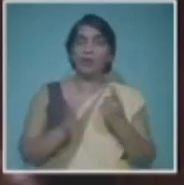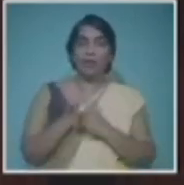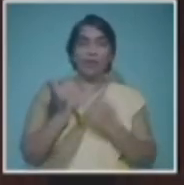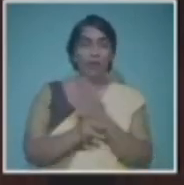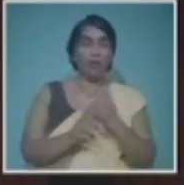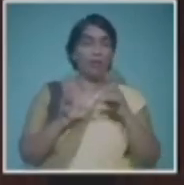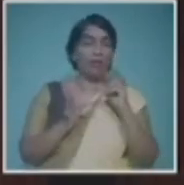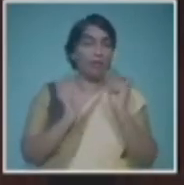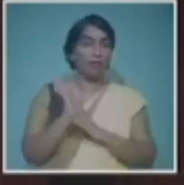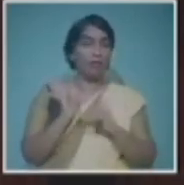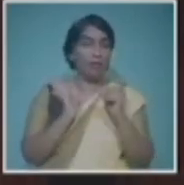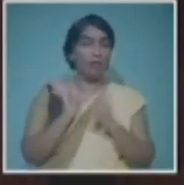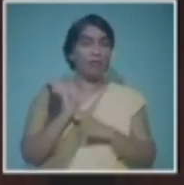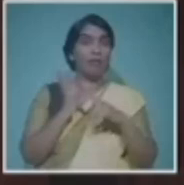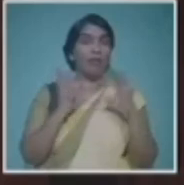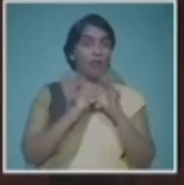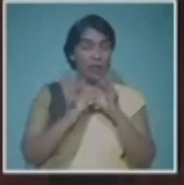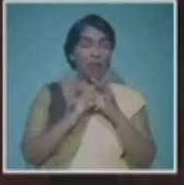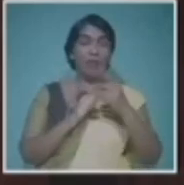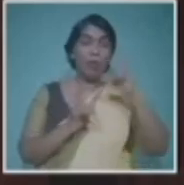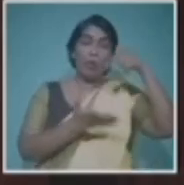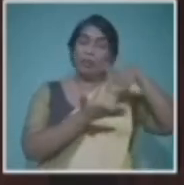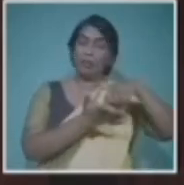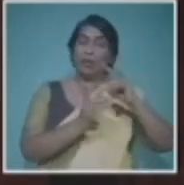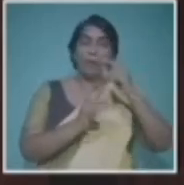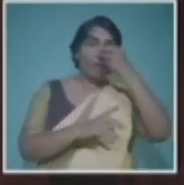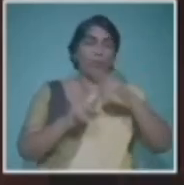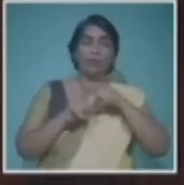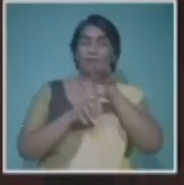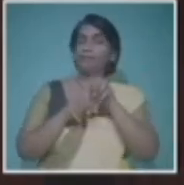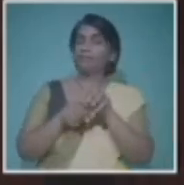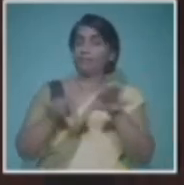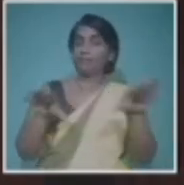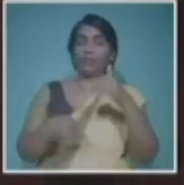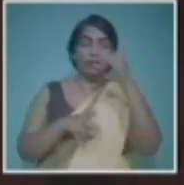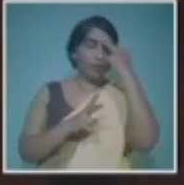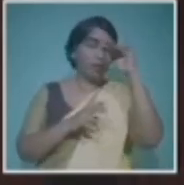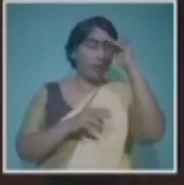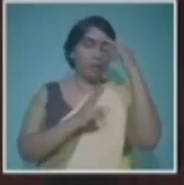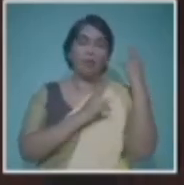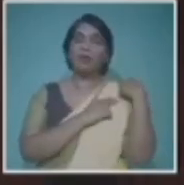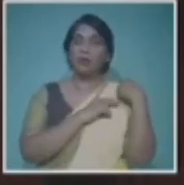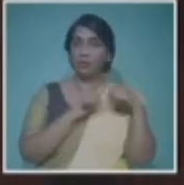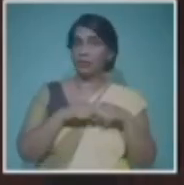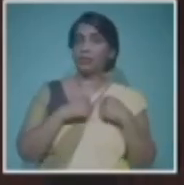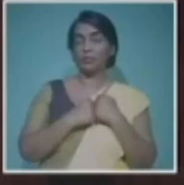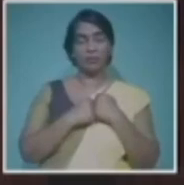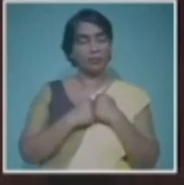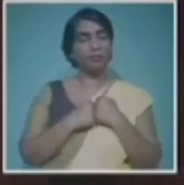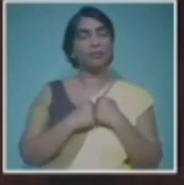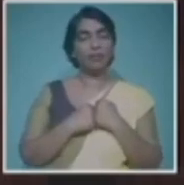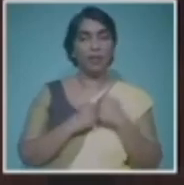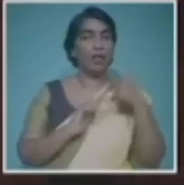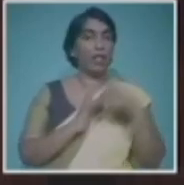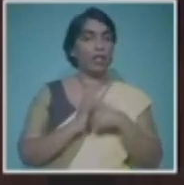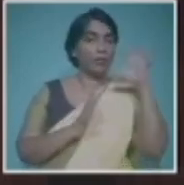අනුතරක් මාතර වගේ තනකට කොළඹට කේන්ද්‍ර වෙලා තිබෙච්ච ඒ තනතුරු මුල් ලංකාවටම නායකත්ව දෙන ඒ ජාත්‍යන්තර සංවිධානයක නායකත්වයන්